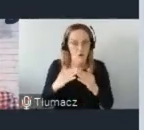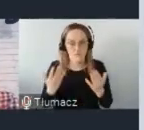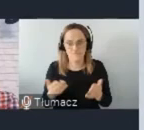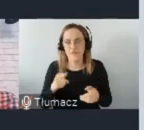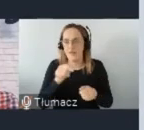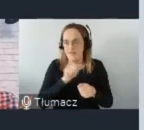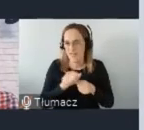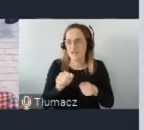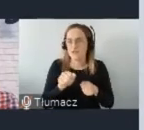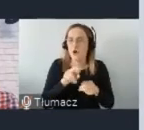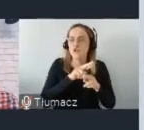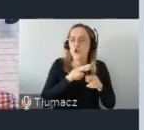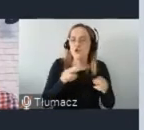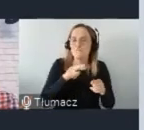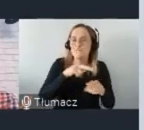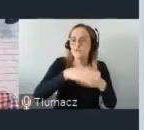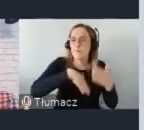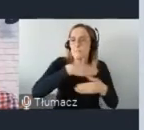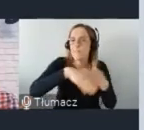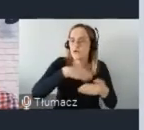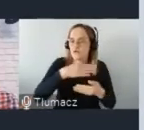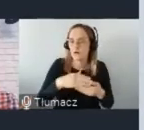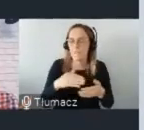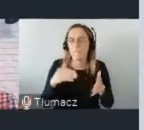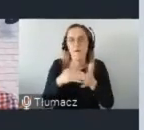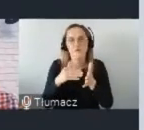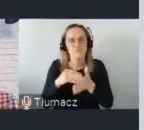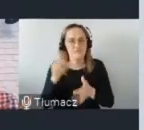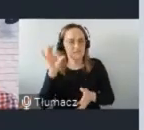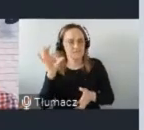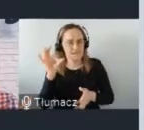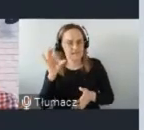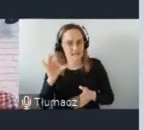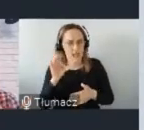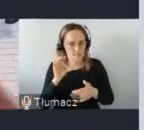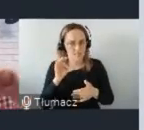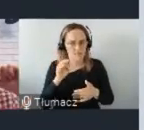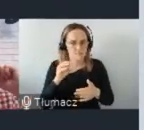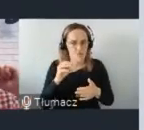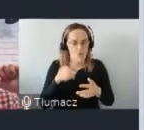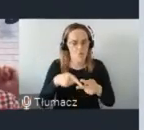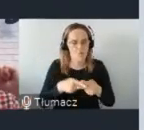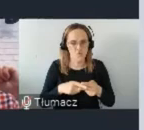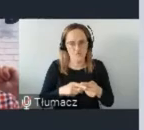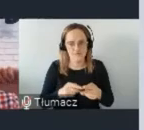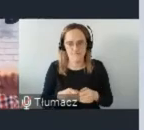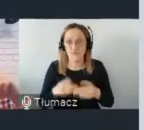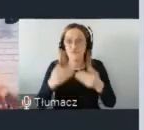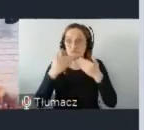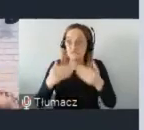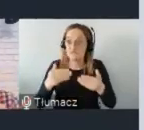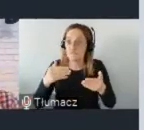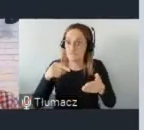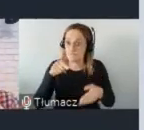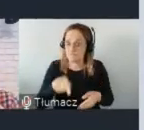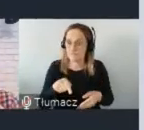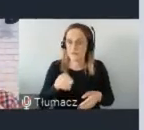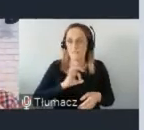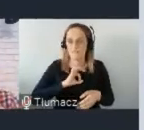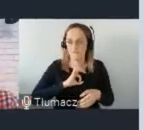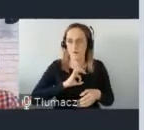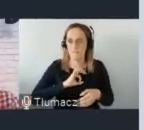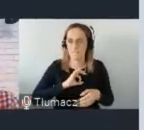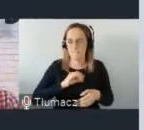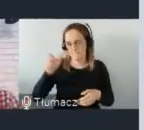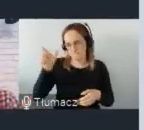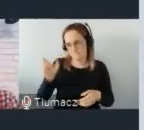Ta na tą chwilę wymaga troszkę lepszego sprzętu, o nim za chwilę też będę opowiadał, ale dzięki niej nasza postać